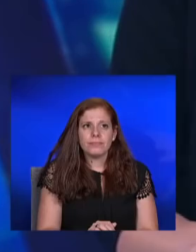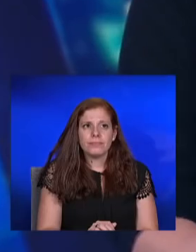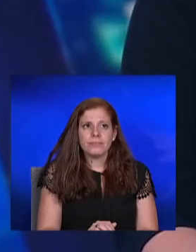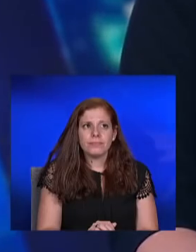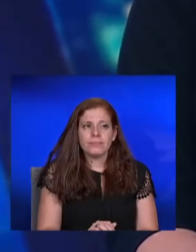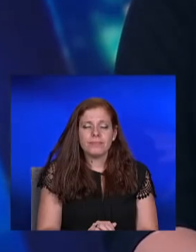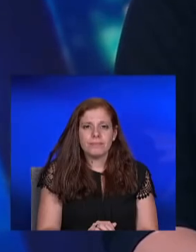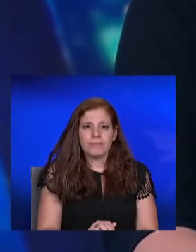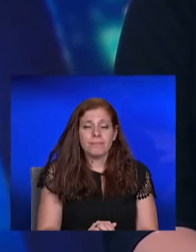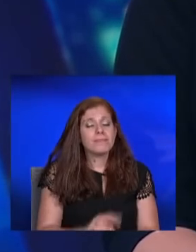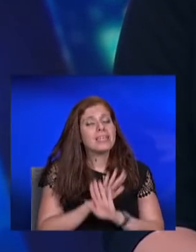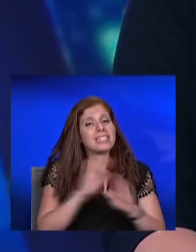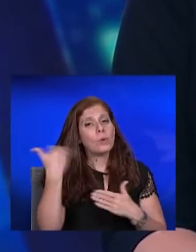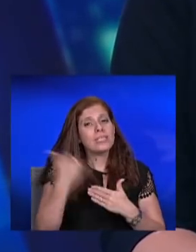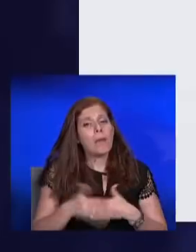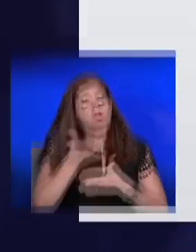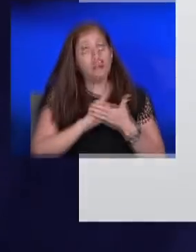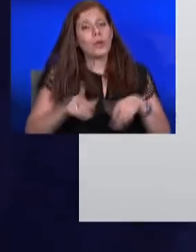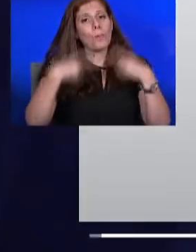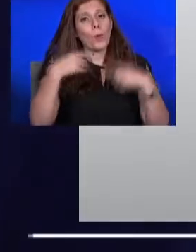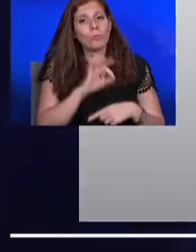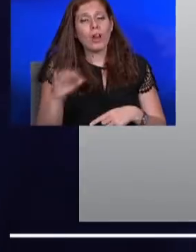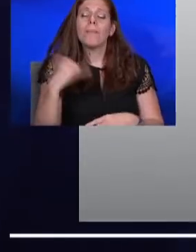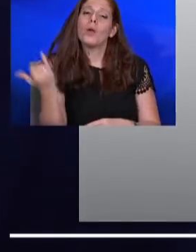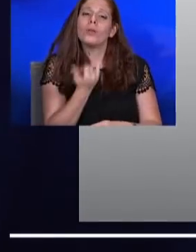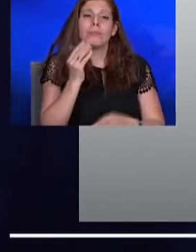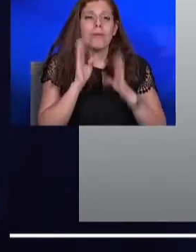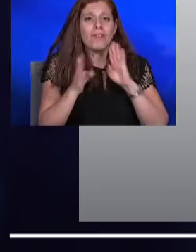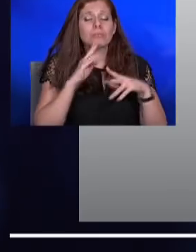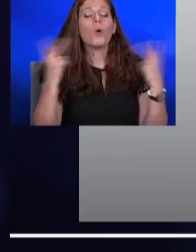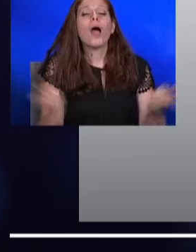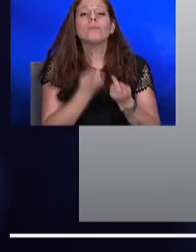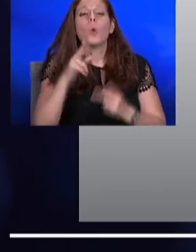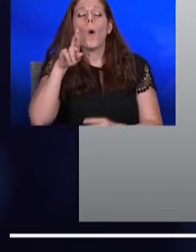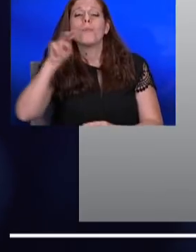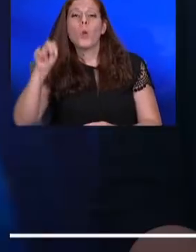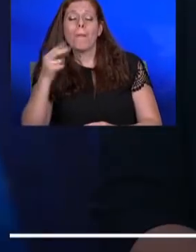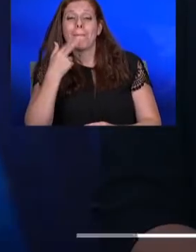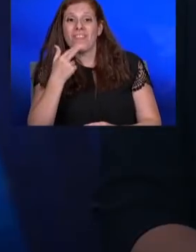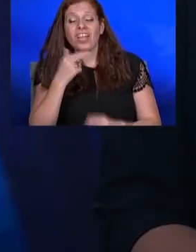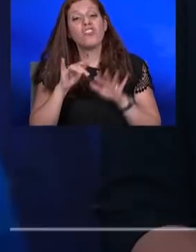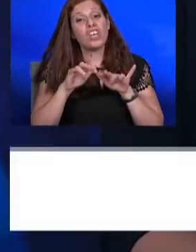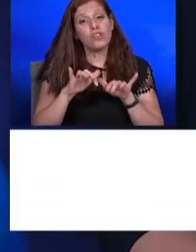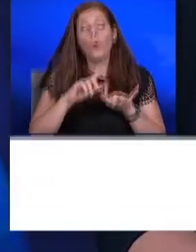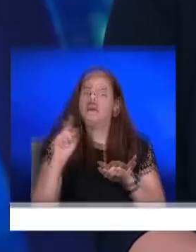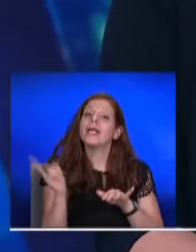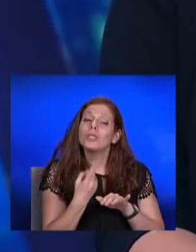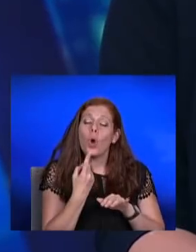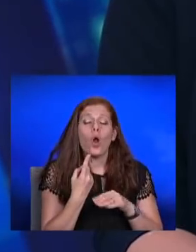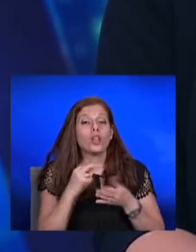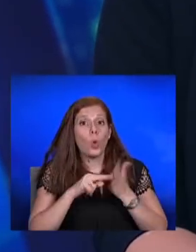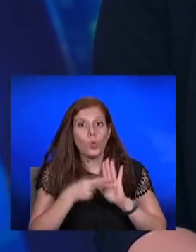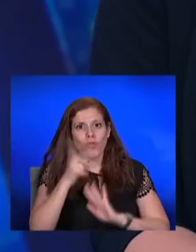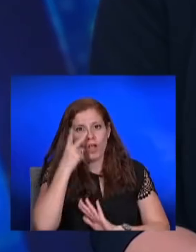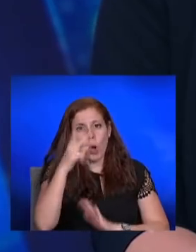סיימנו את חלקנו ביום שלכם. אנחנו תמיד בפייסבוק, חפשו רומנויים רק בעברית וכתבו לנו בבקשה. את כל התוכניות שלנו אפשר לראות ביוטיוב, ומערכת כאן